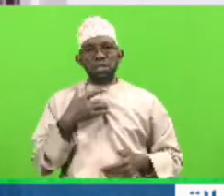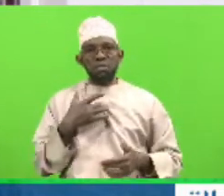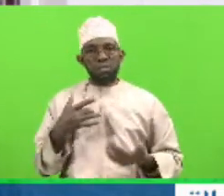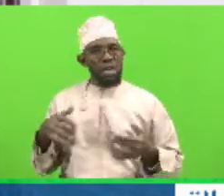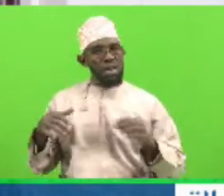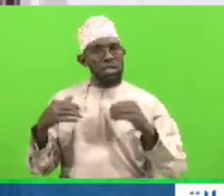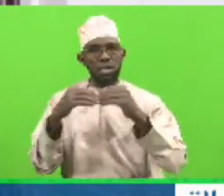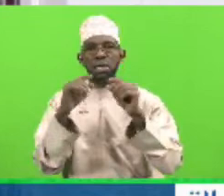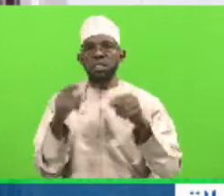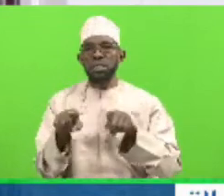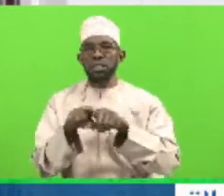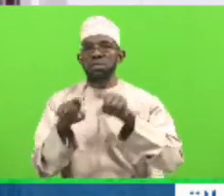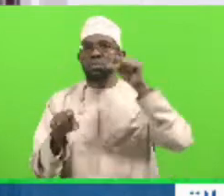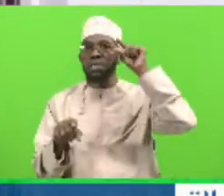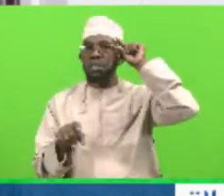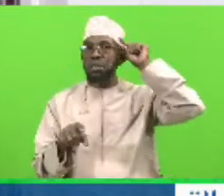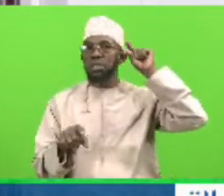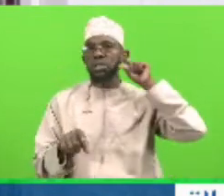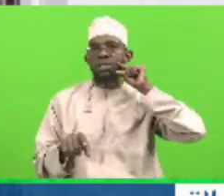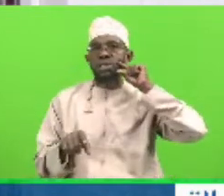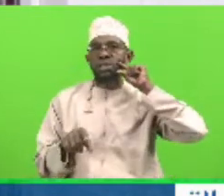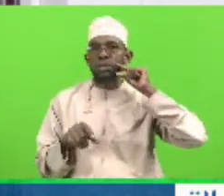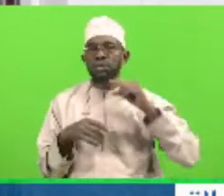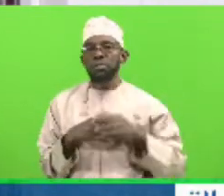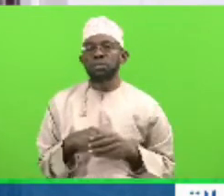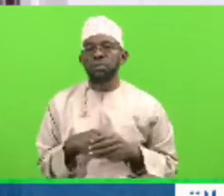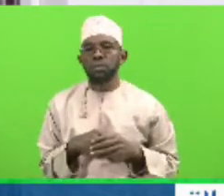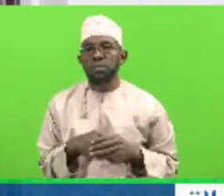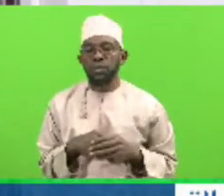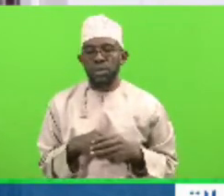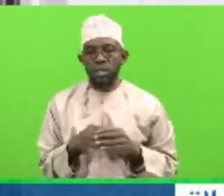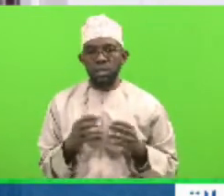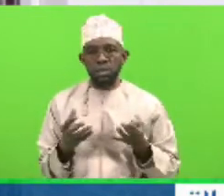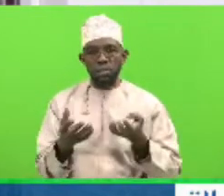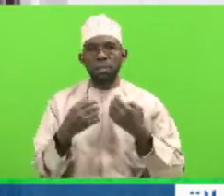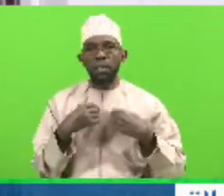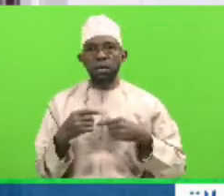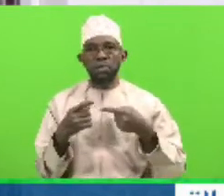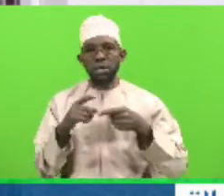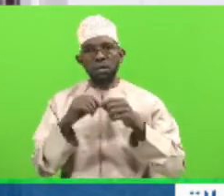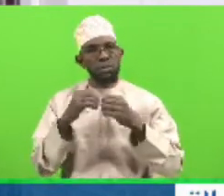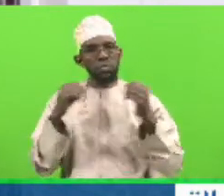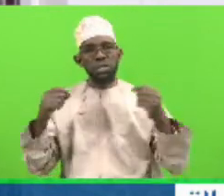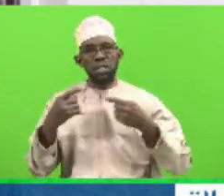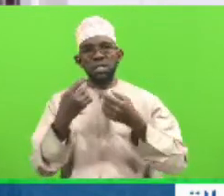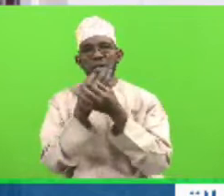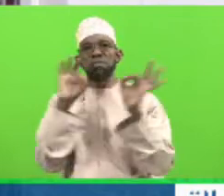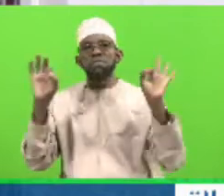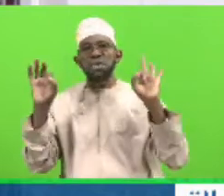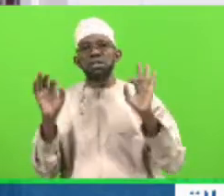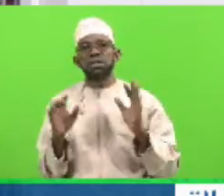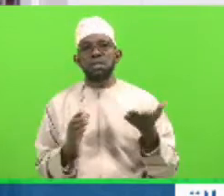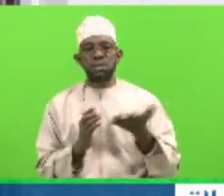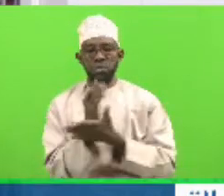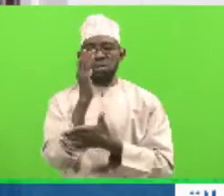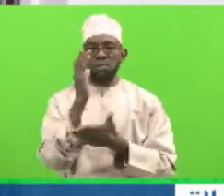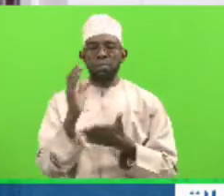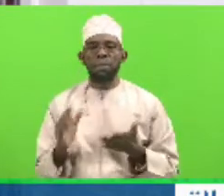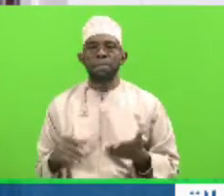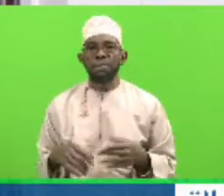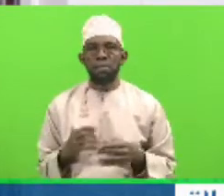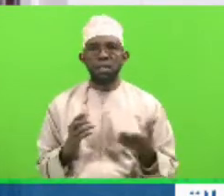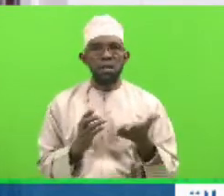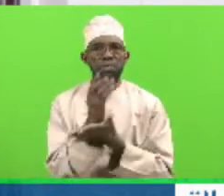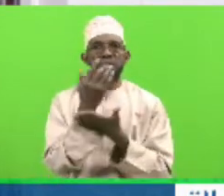ممارسة الجنسية الشذوذ معها، يسمونها باسم الحرية الكاملة، وبئس